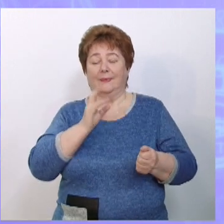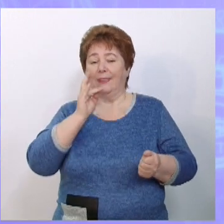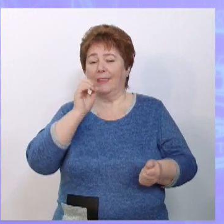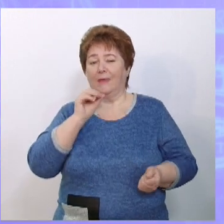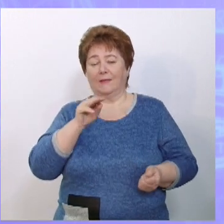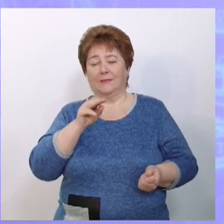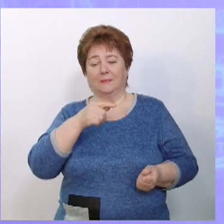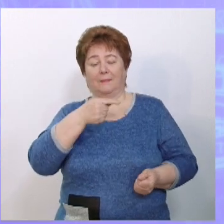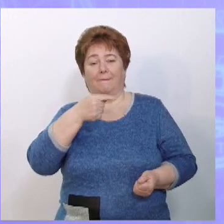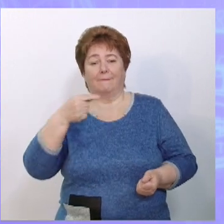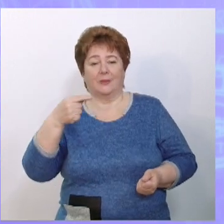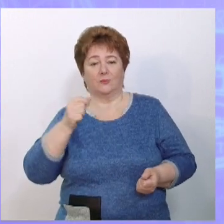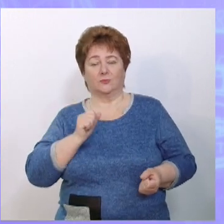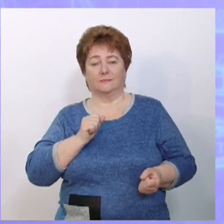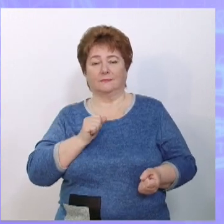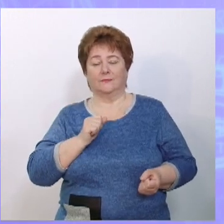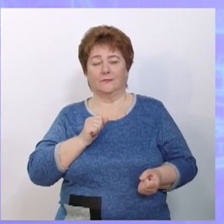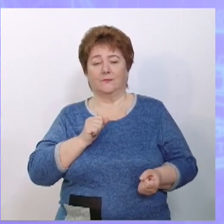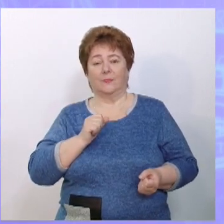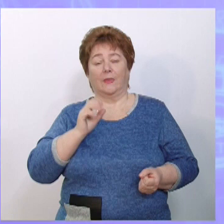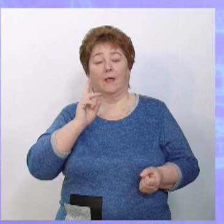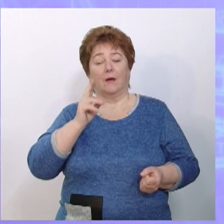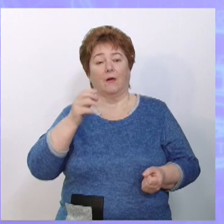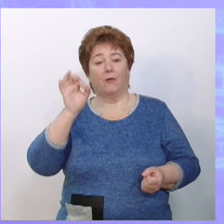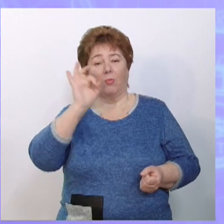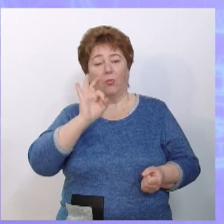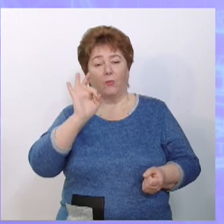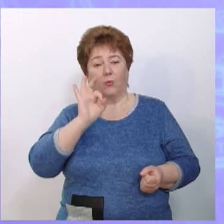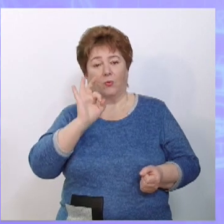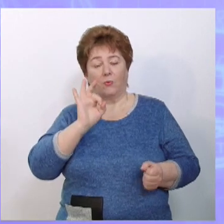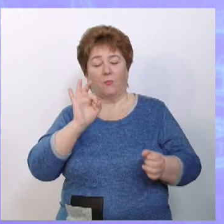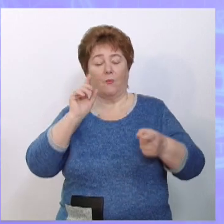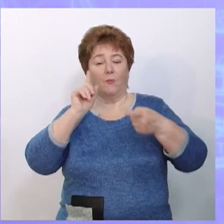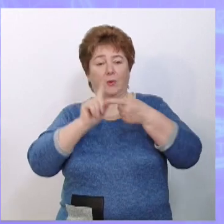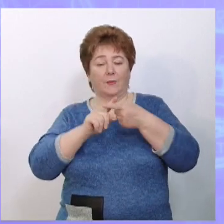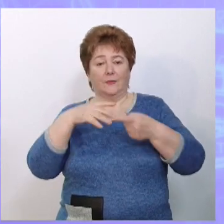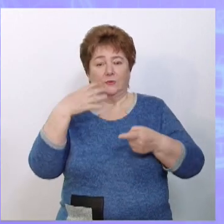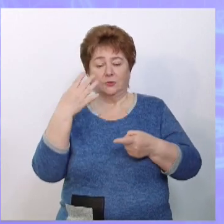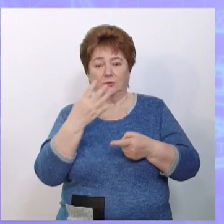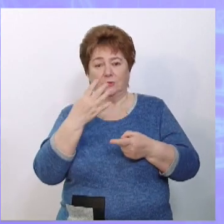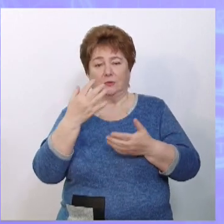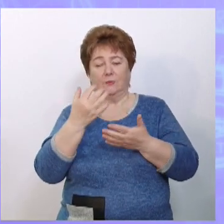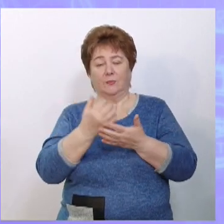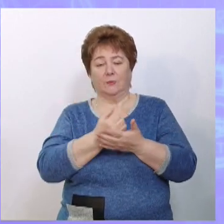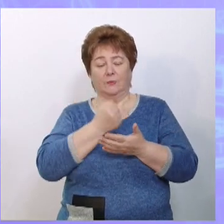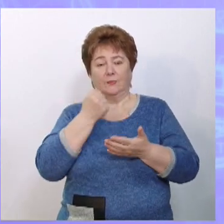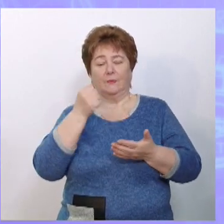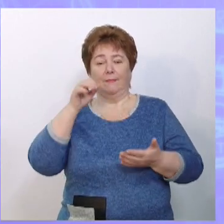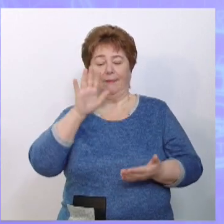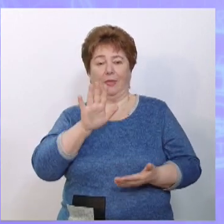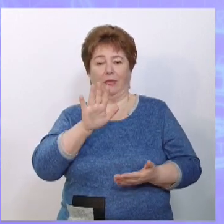Нет, минус. К нулю прибавили 4 и получили